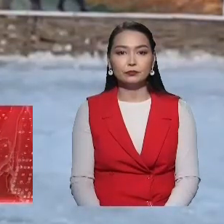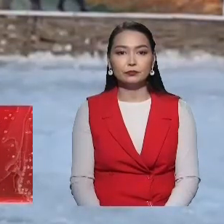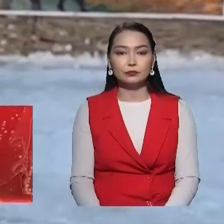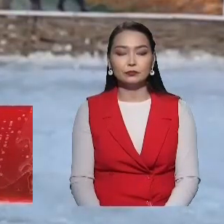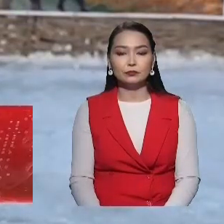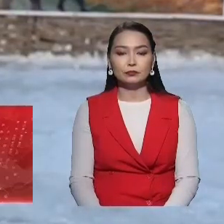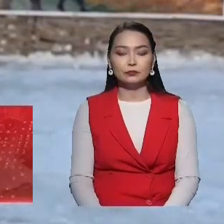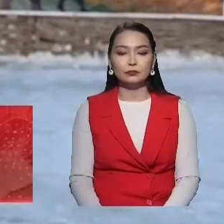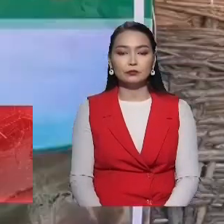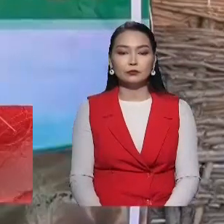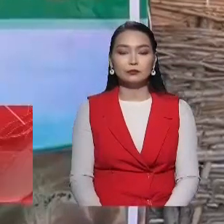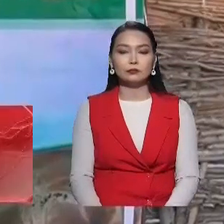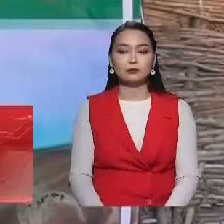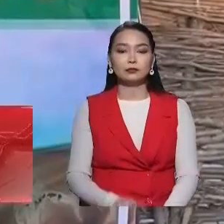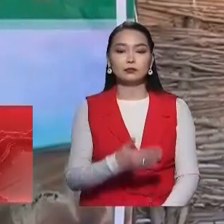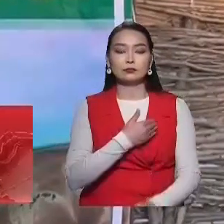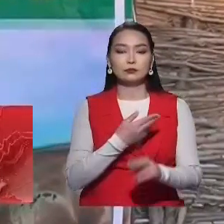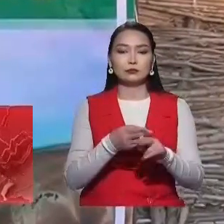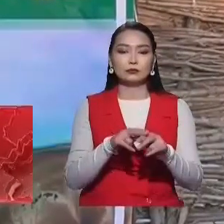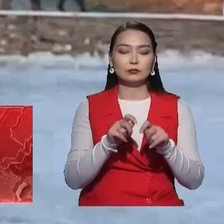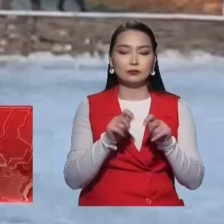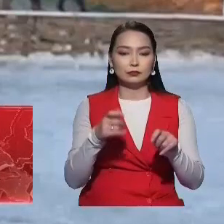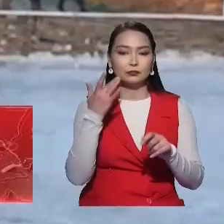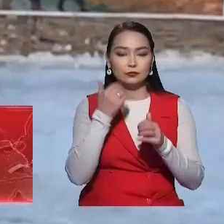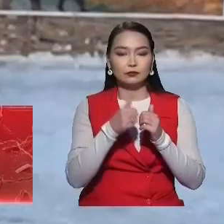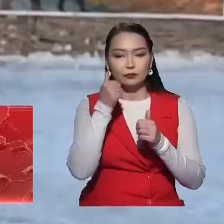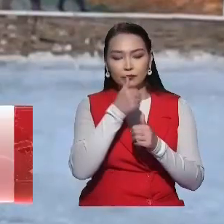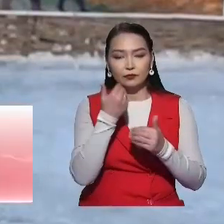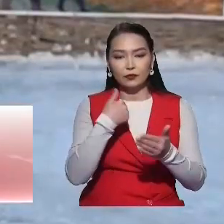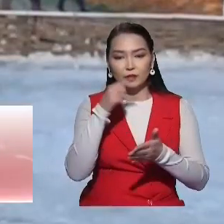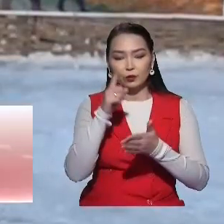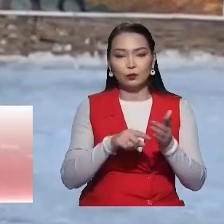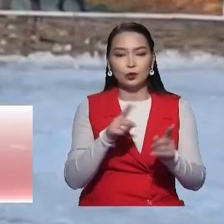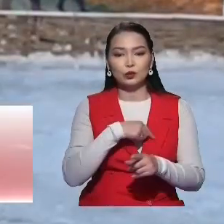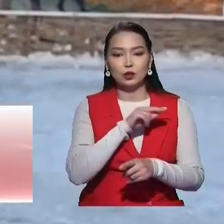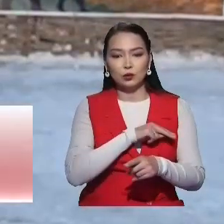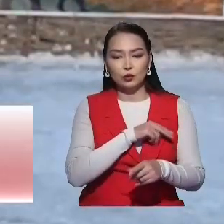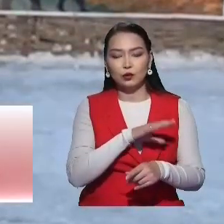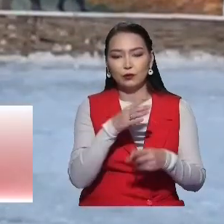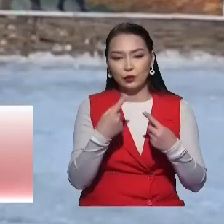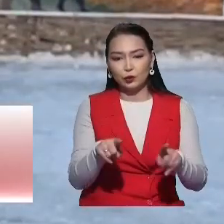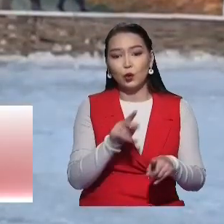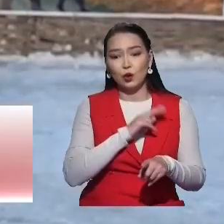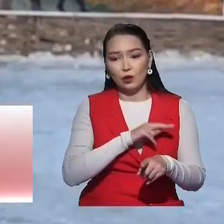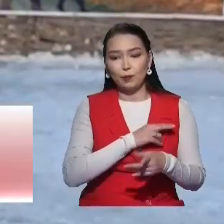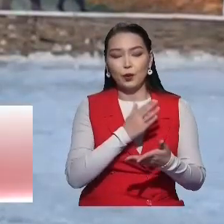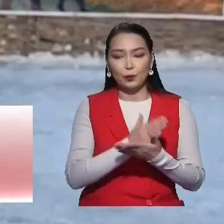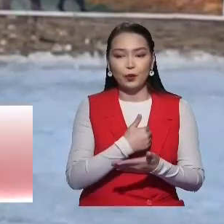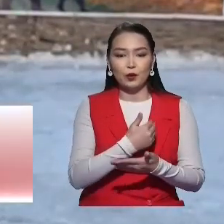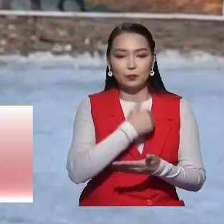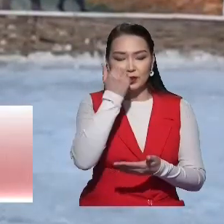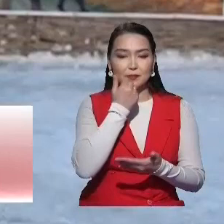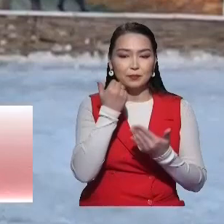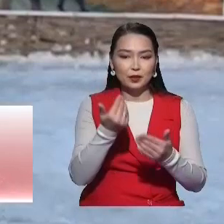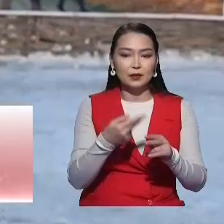Мой младший сын с прошлого года учится в классе жокеев. Он очень любит лошадей. Я, конечно, работаю совсем в другой сфере. Но как отец я хочу воспитать